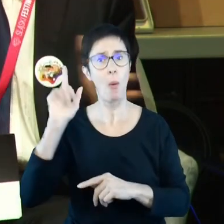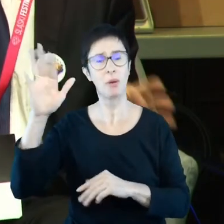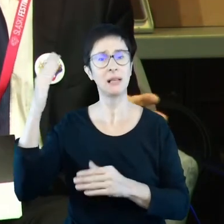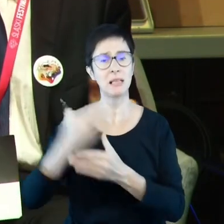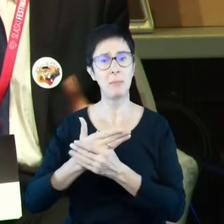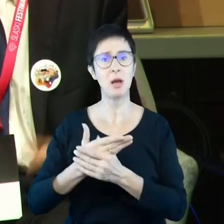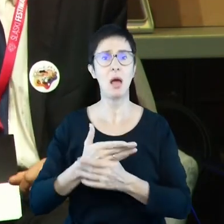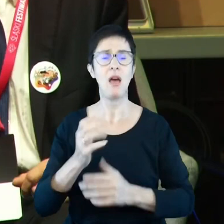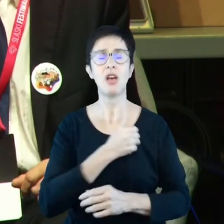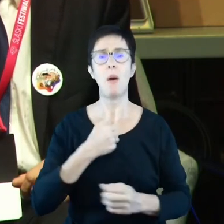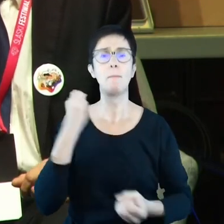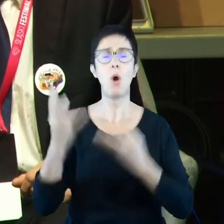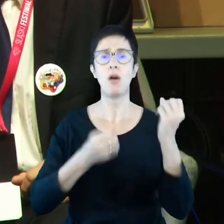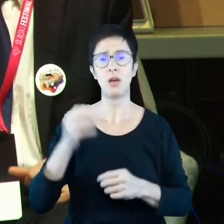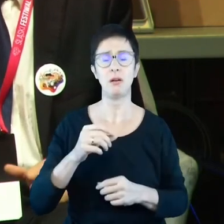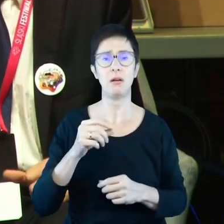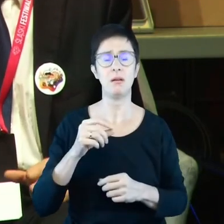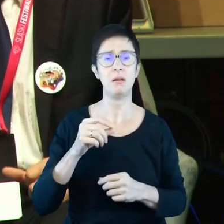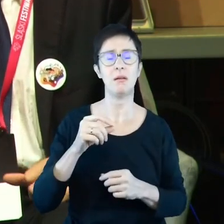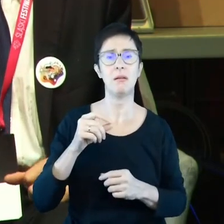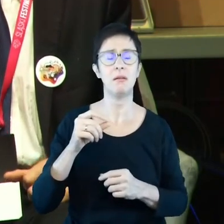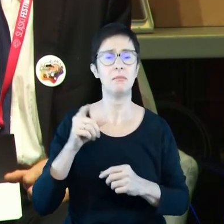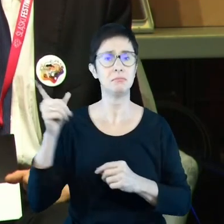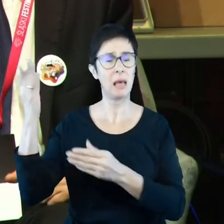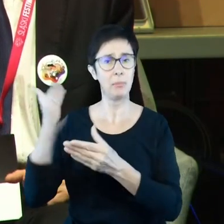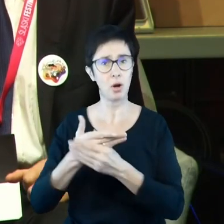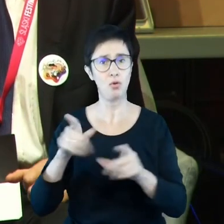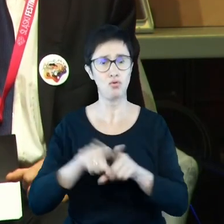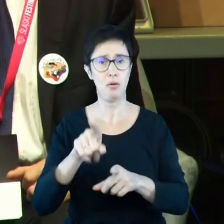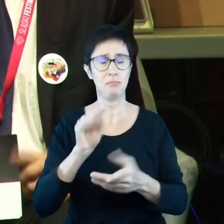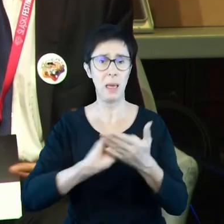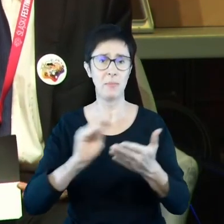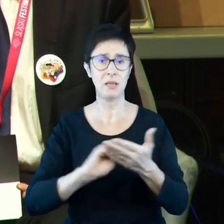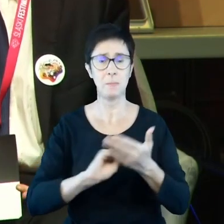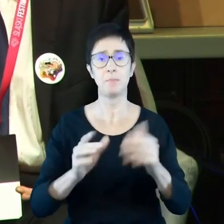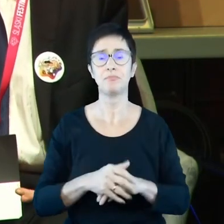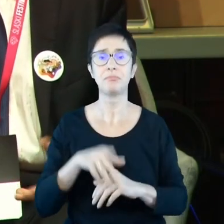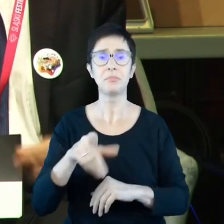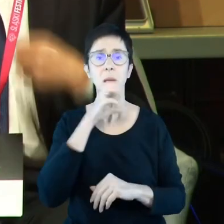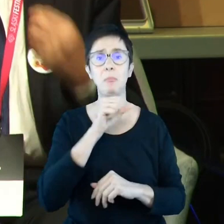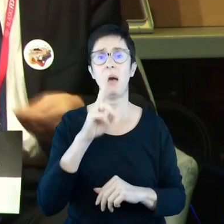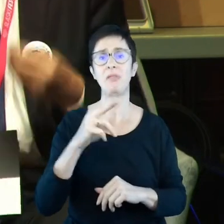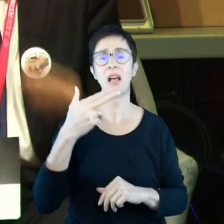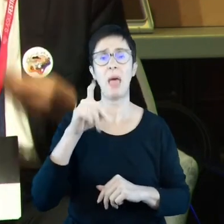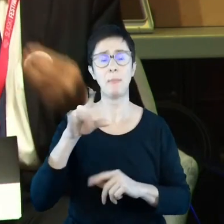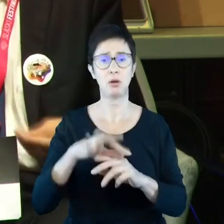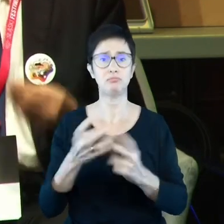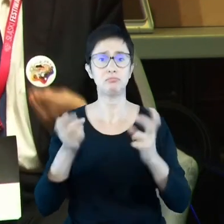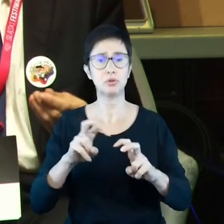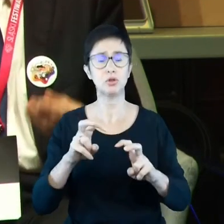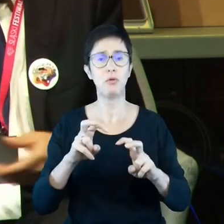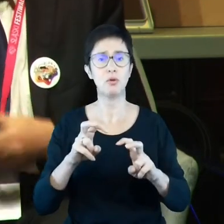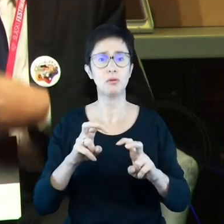do napisania wspaniałego libretta do tej opery. I Eugeniusz Knapik stworzył dzieło, które nie jest po prostu